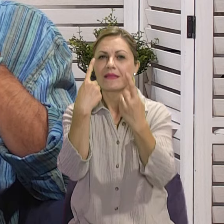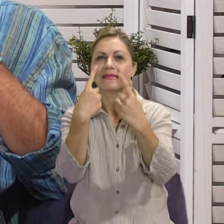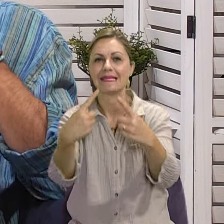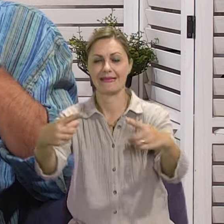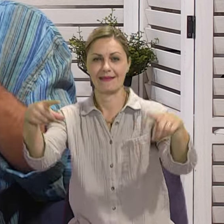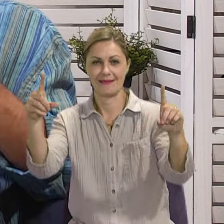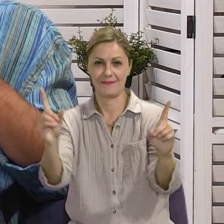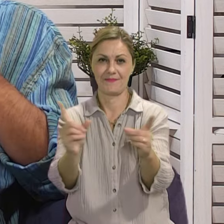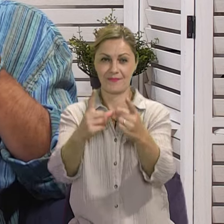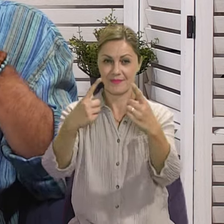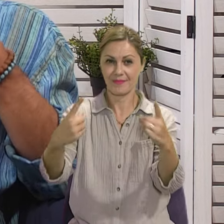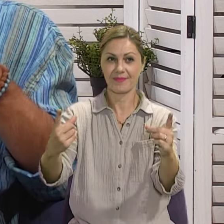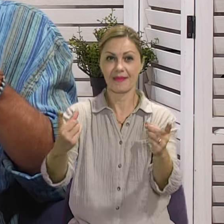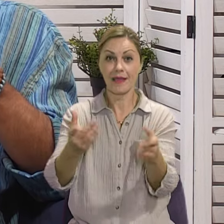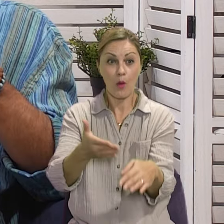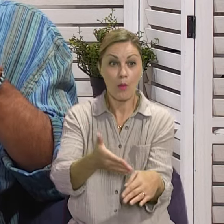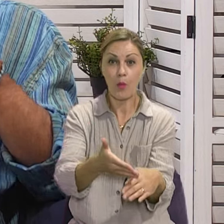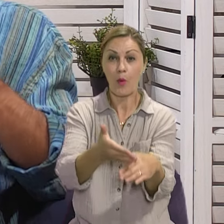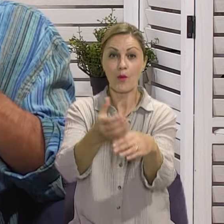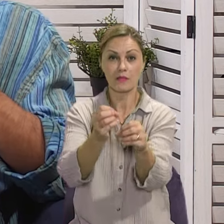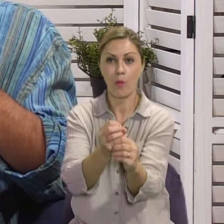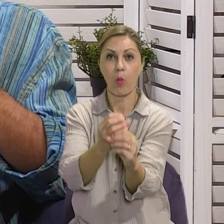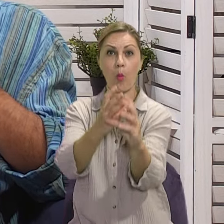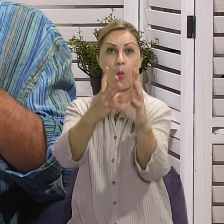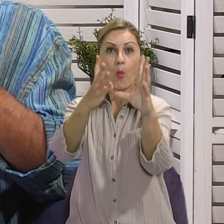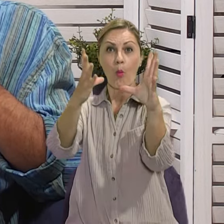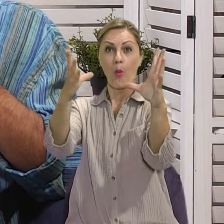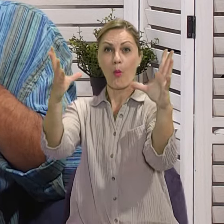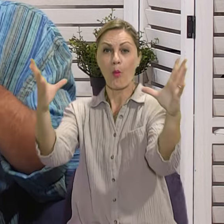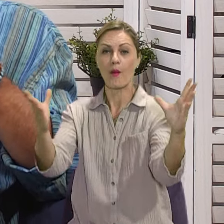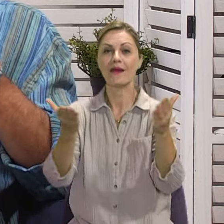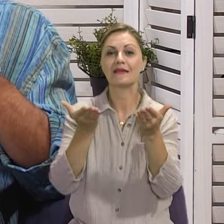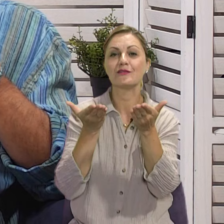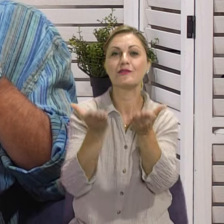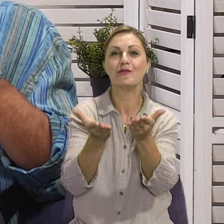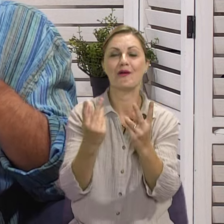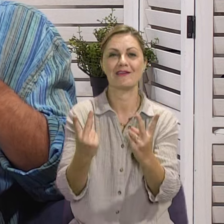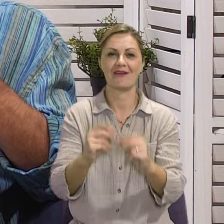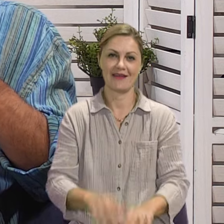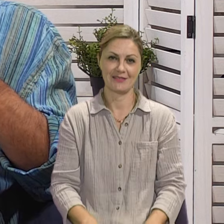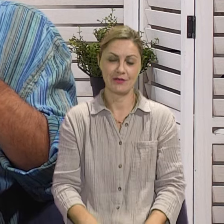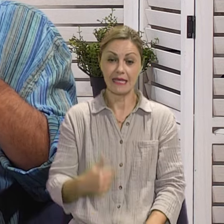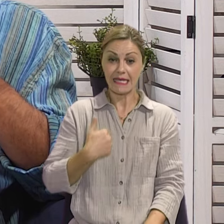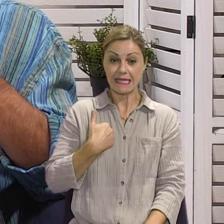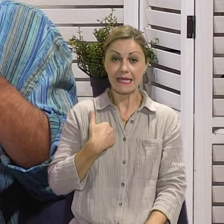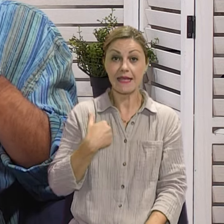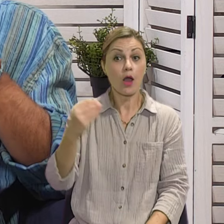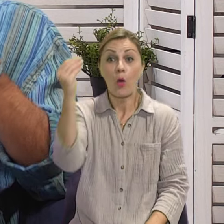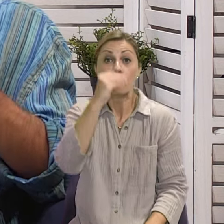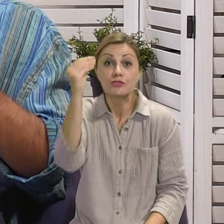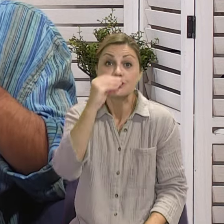zbilja puno. Svaka predstava, ako želiš, možeš shvatiti nešto iz nje